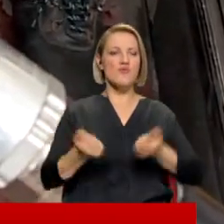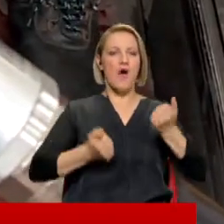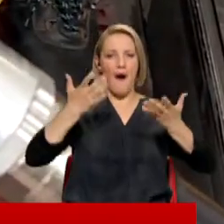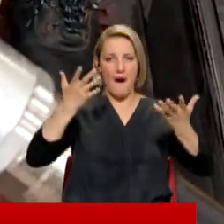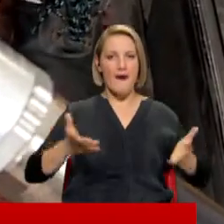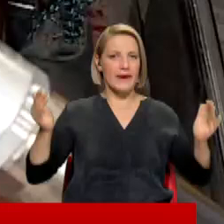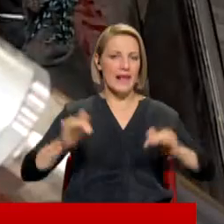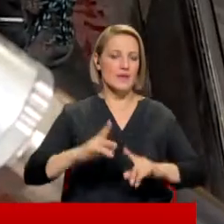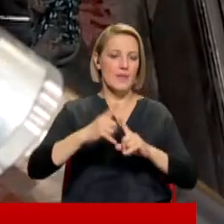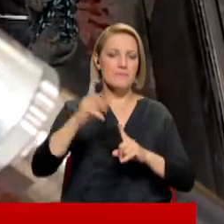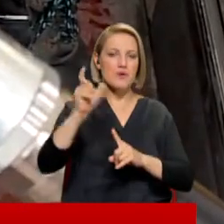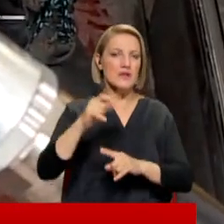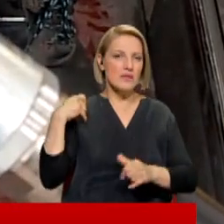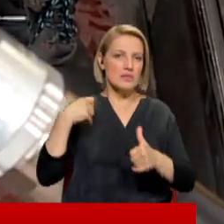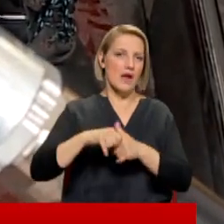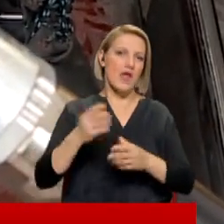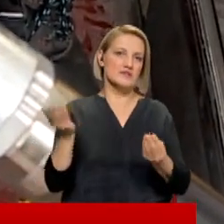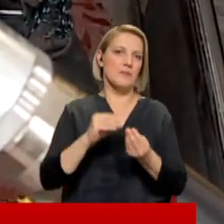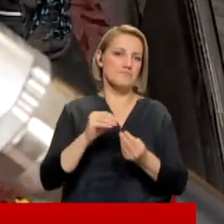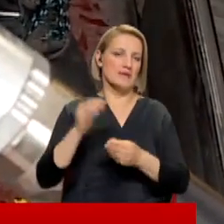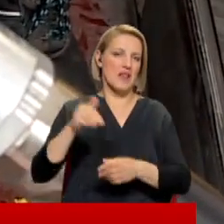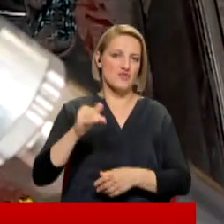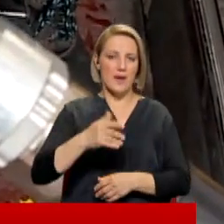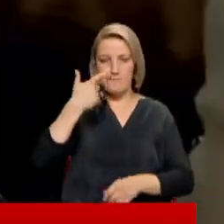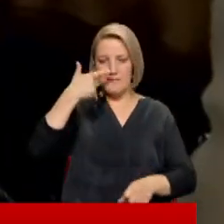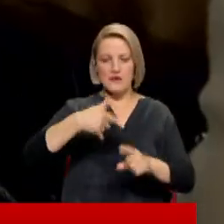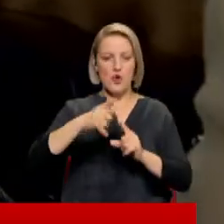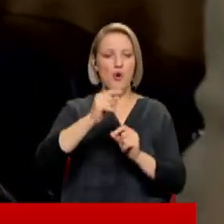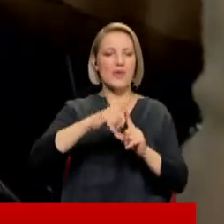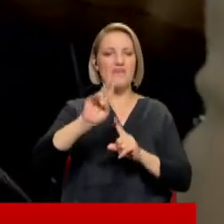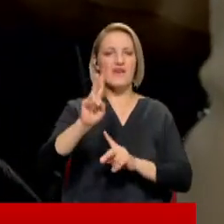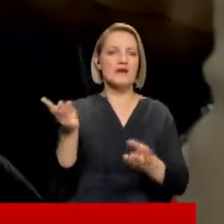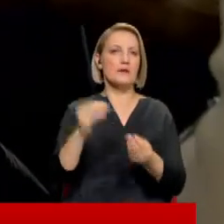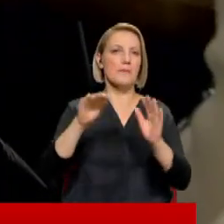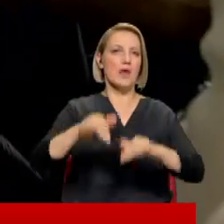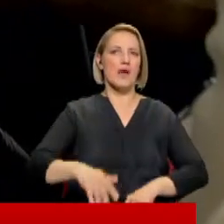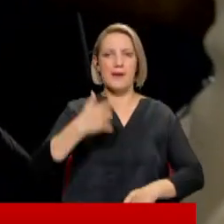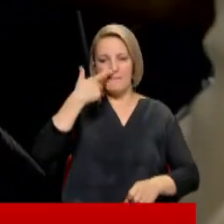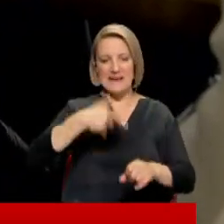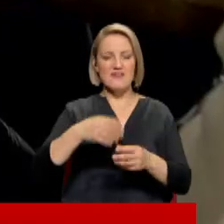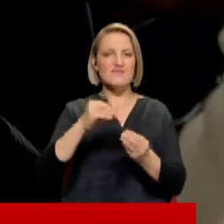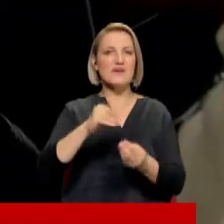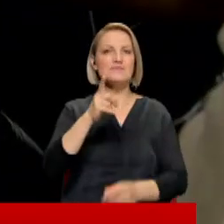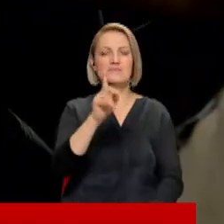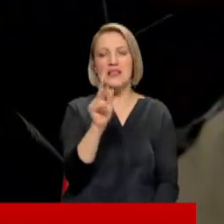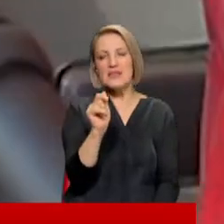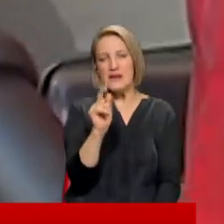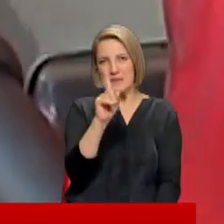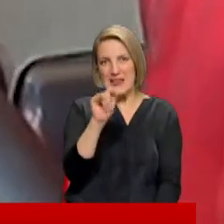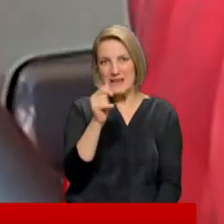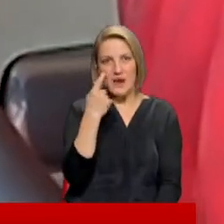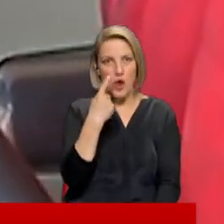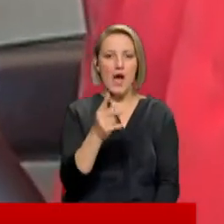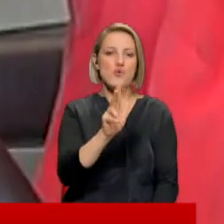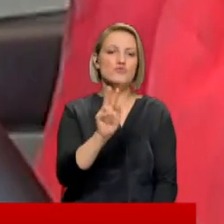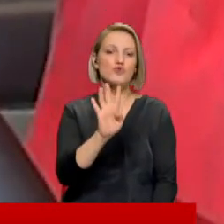ağır geldi ama Temmuz ayını yine zamla karşılayacaklar. Akaryakıta ÖTV zammı gelecek. Akaryakıt fiyatlarının litrede 3,5-4 lira